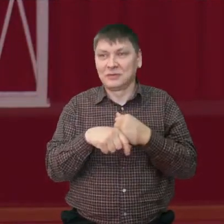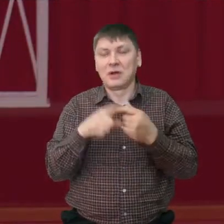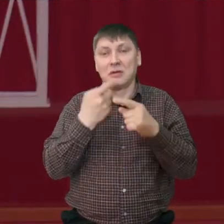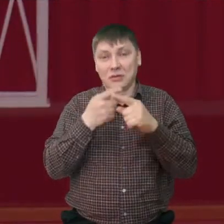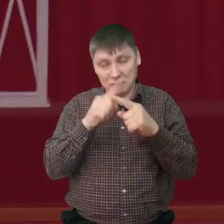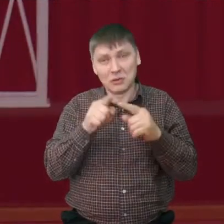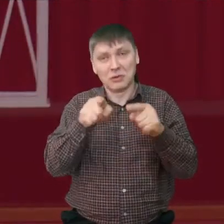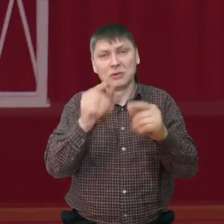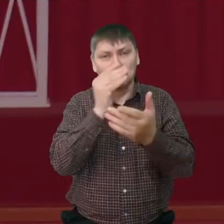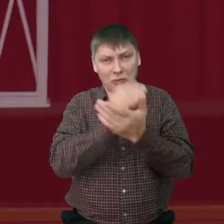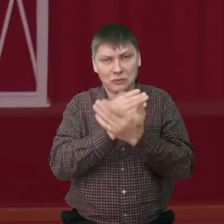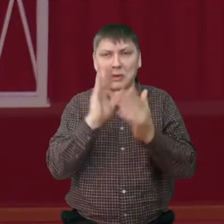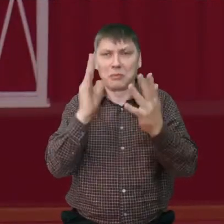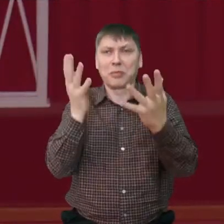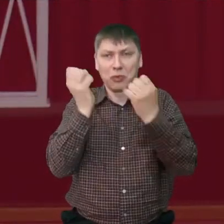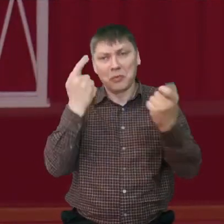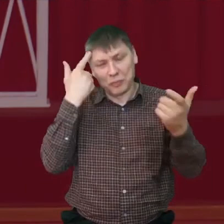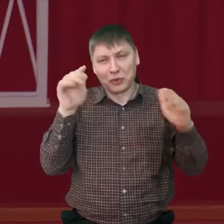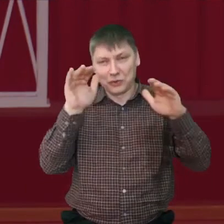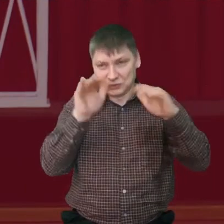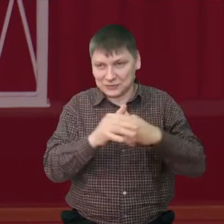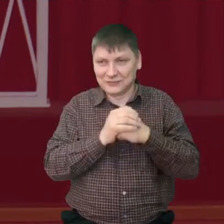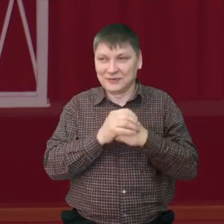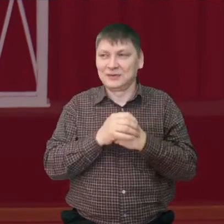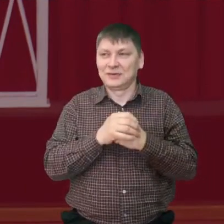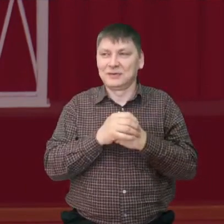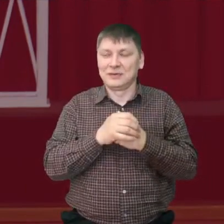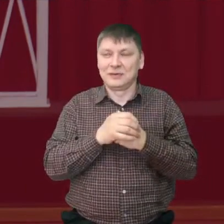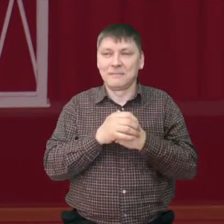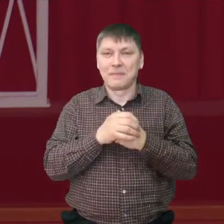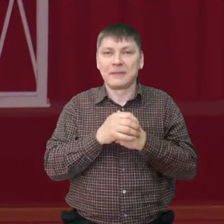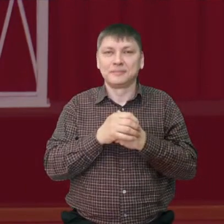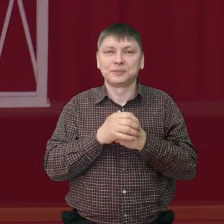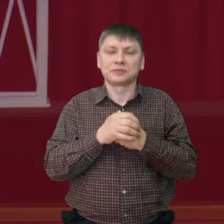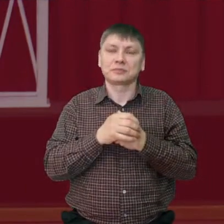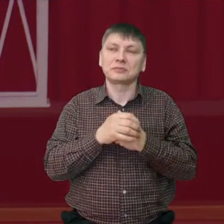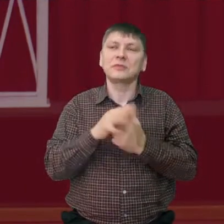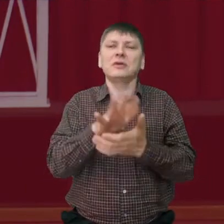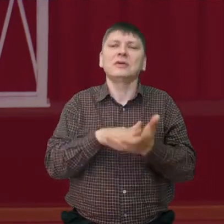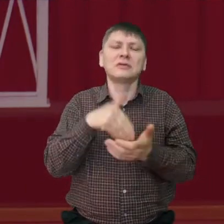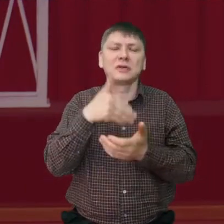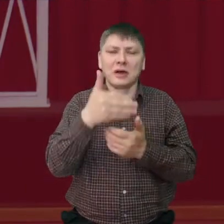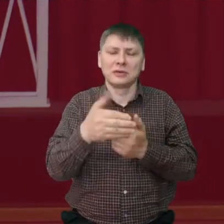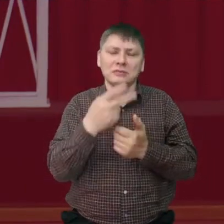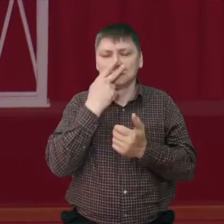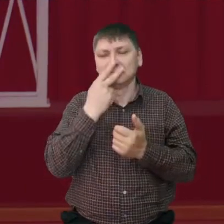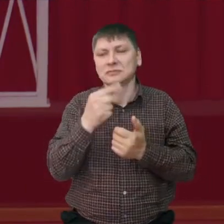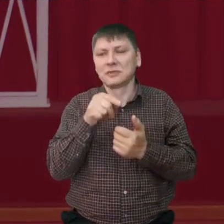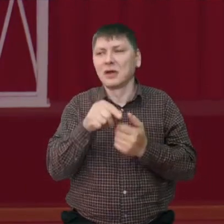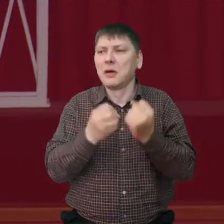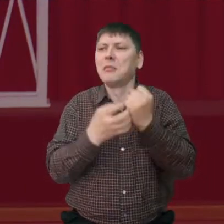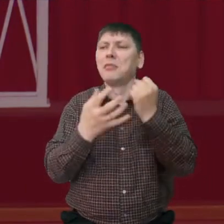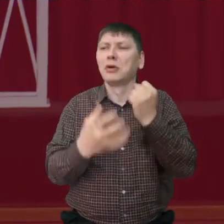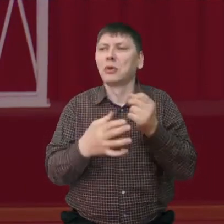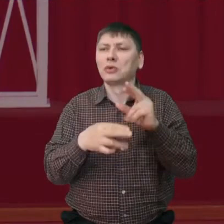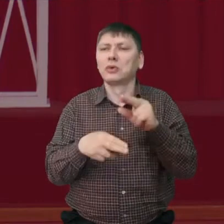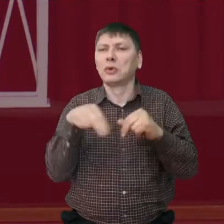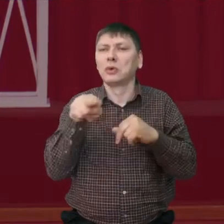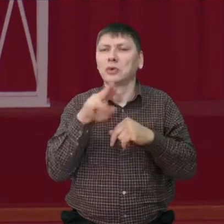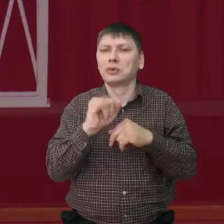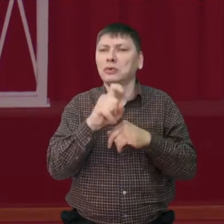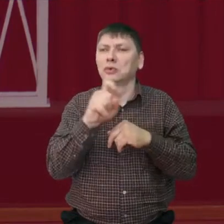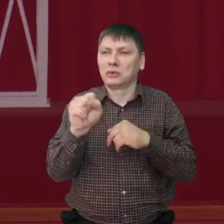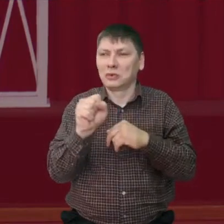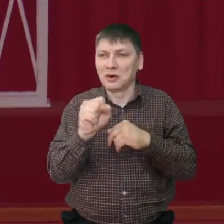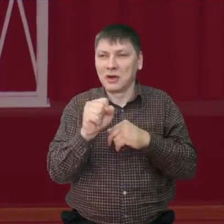благословение, которое мы имеем от Господа. Мы уже с вами, начав рассуждать над плодом нашего духа, говорили